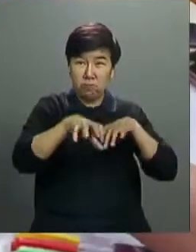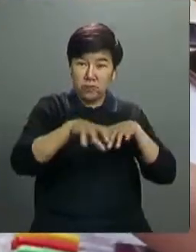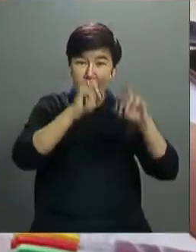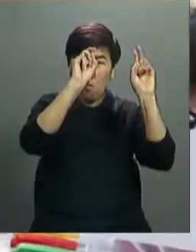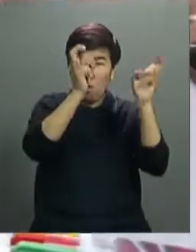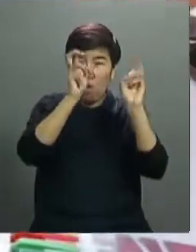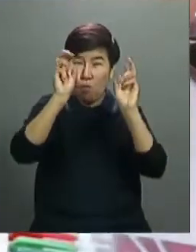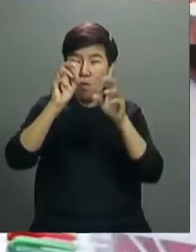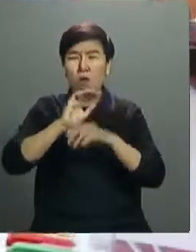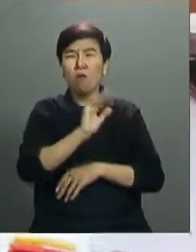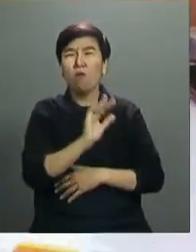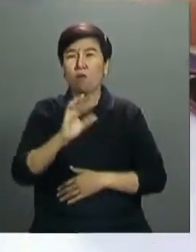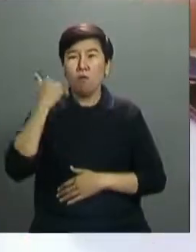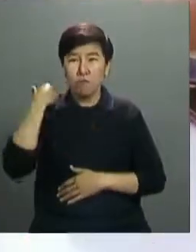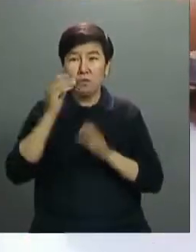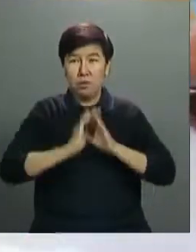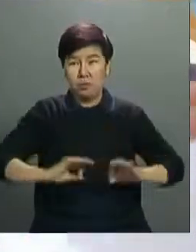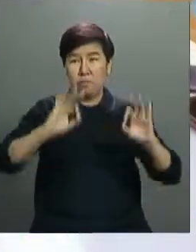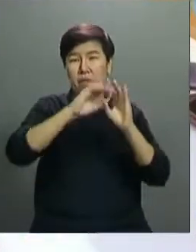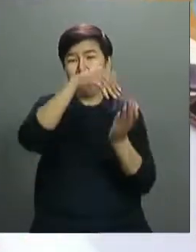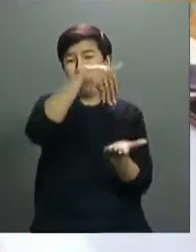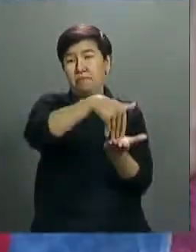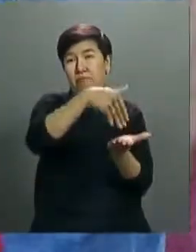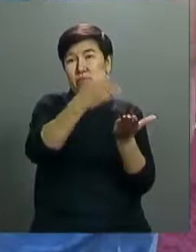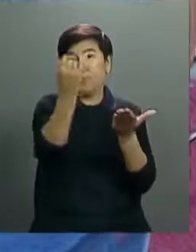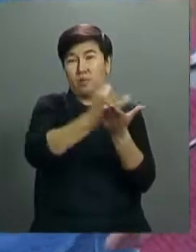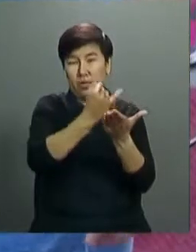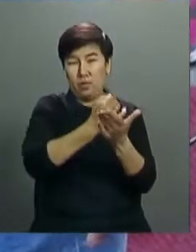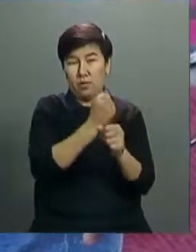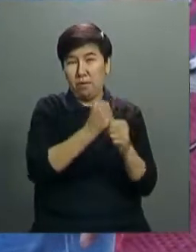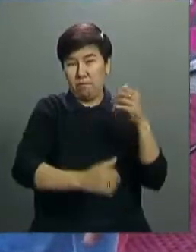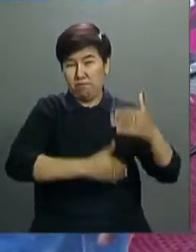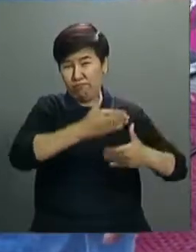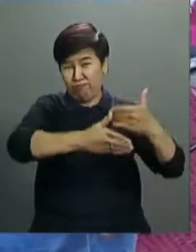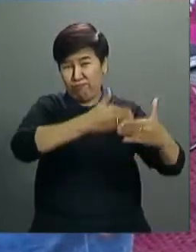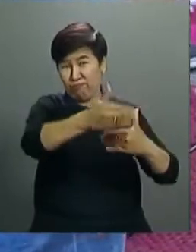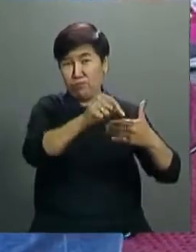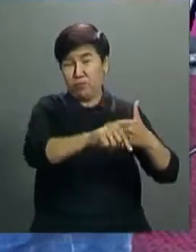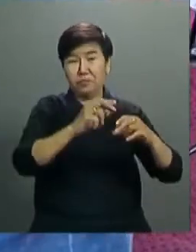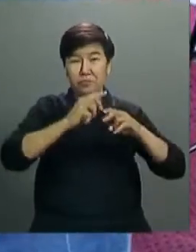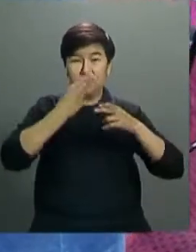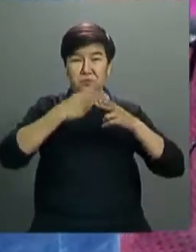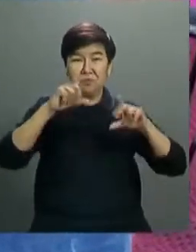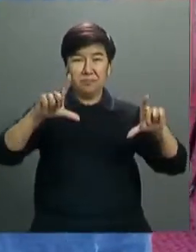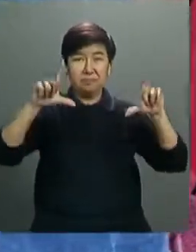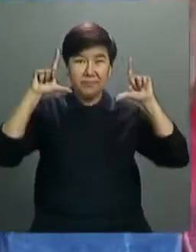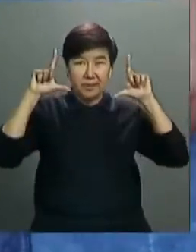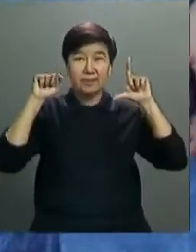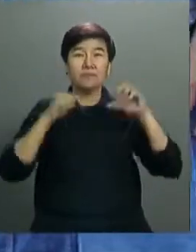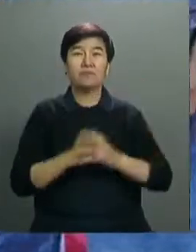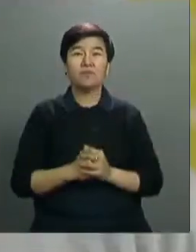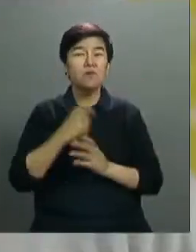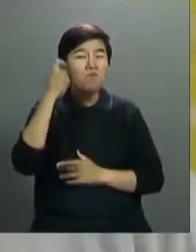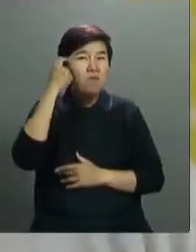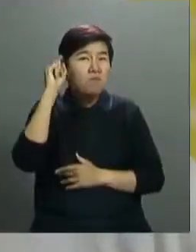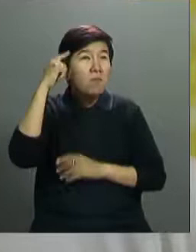เนื้อหาใหญ่ใจความหลักของเราเนี่ยคือเราต้องการขับเคลื่อนชุมชนสามแพร่งนะให้เป็นพื้นที่สร้างสรรค์เป็นพื้